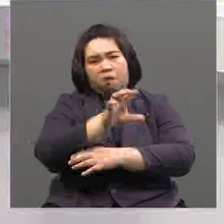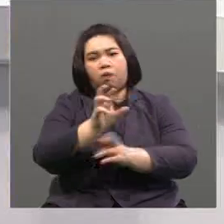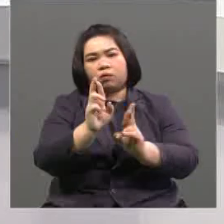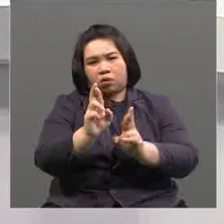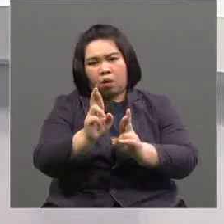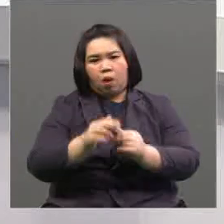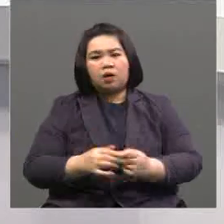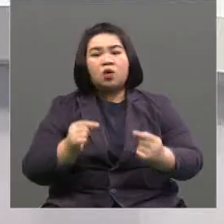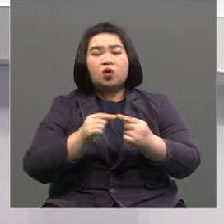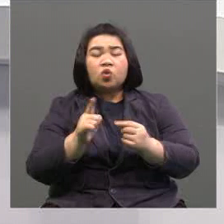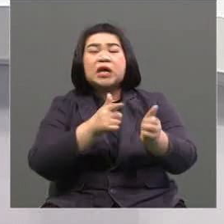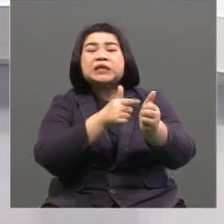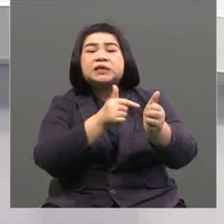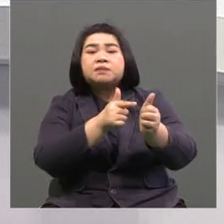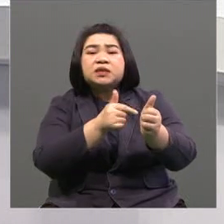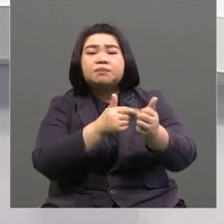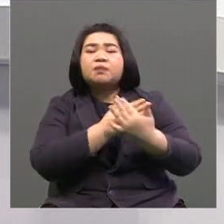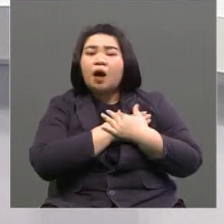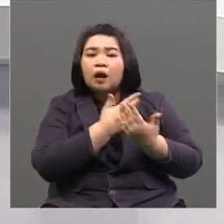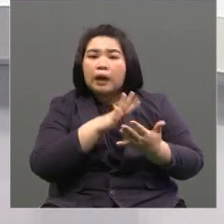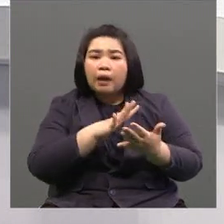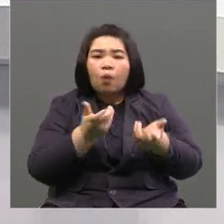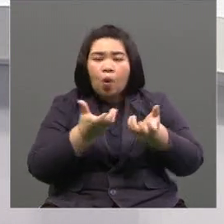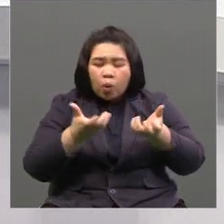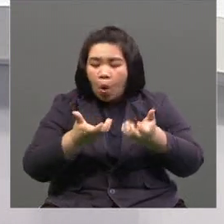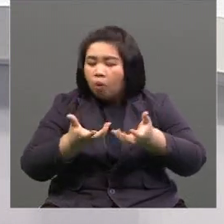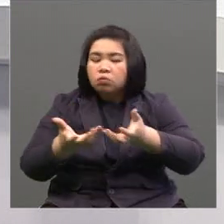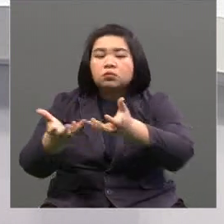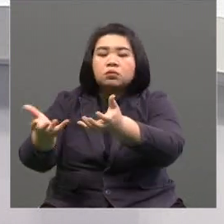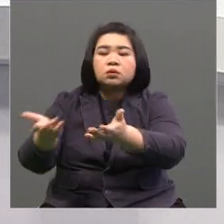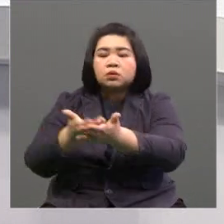ที่เรียกกันว่าโรแมนต์สแกมนะคะคือหลอกให้รักแล้วก็เอาเงินเอาทรัพย์สินไปนั่นเอง